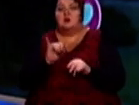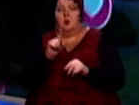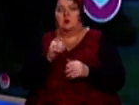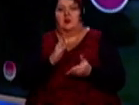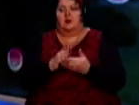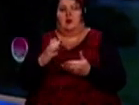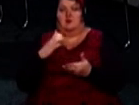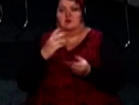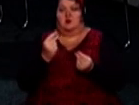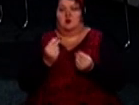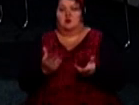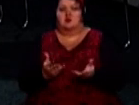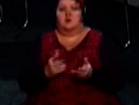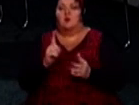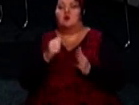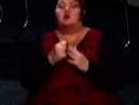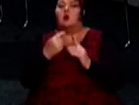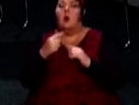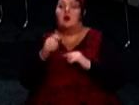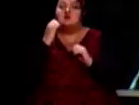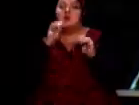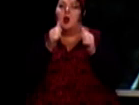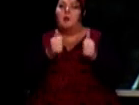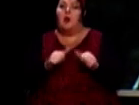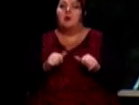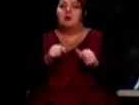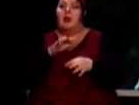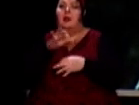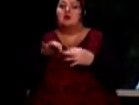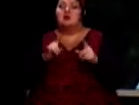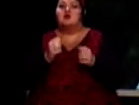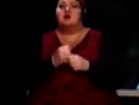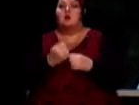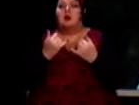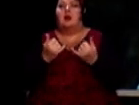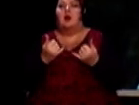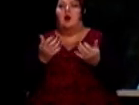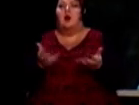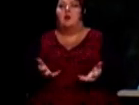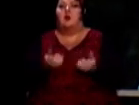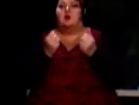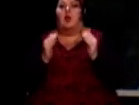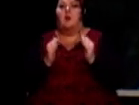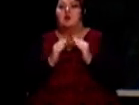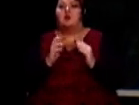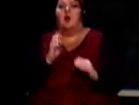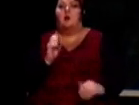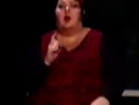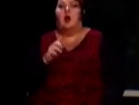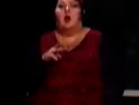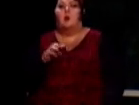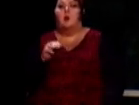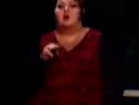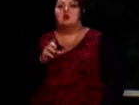гроші. Щодо інших пам'яток архітектури, що зробили для порятунку будинку Бахмутського, єдиного будинку виконано